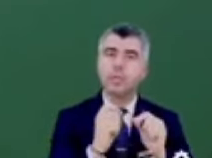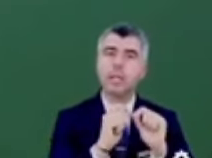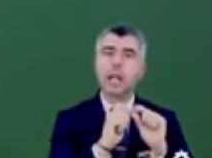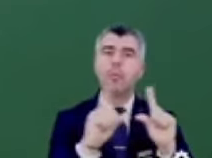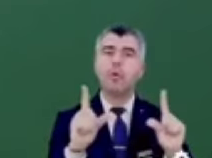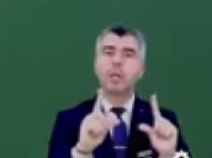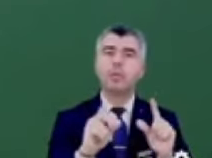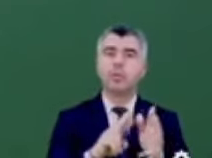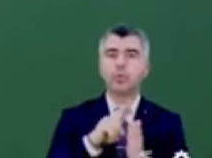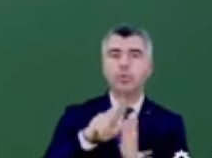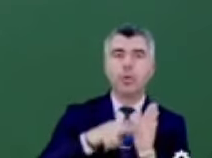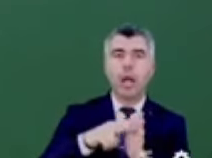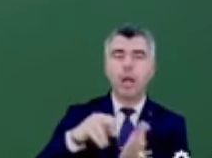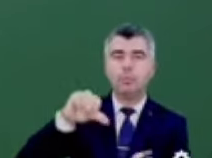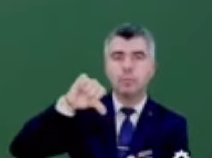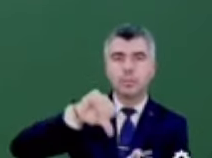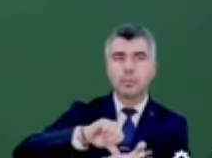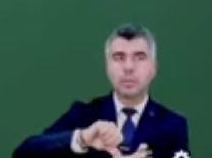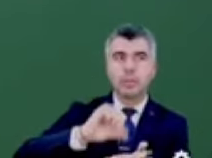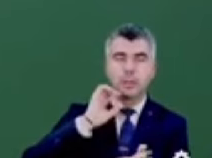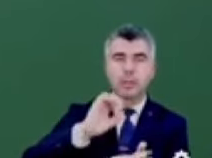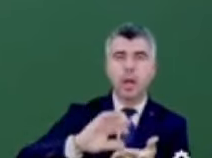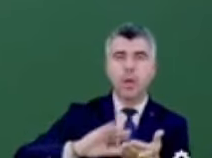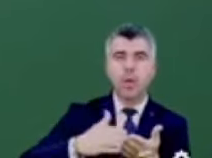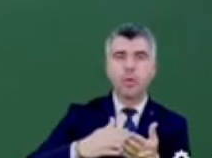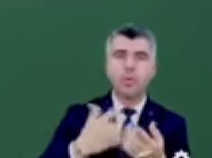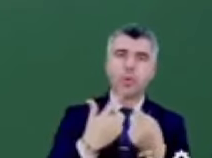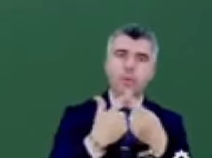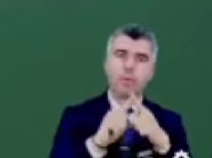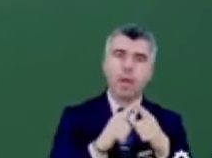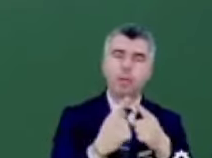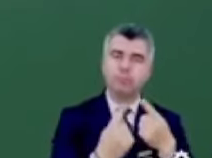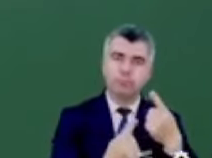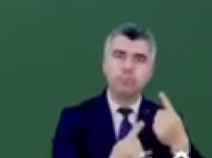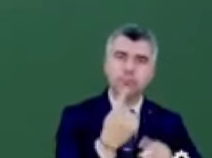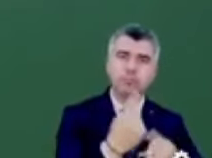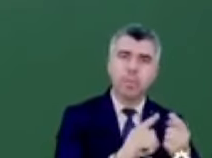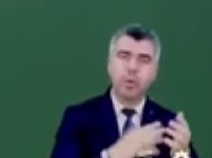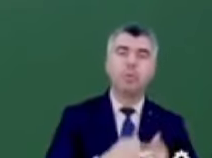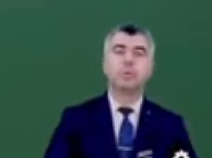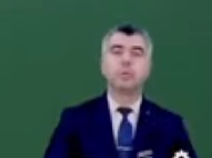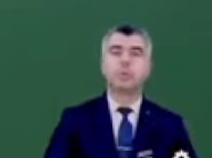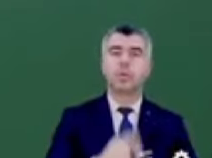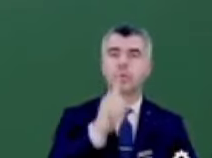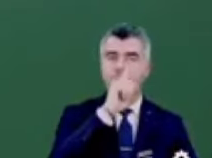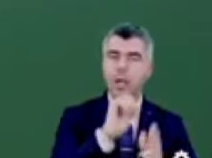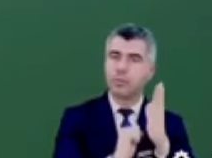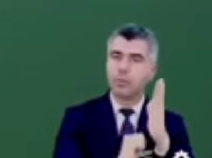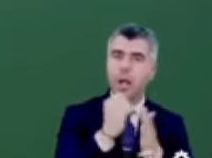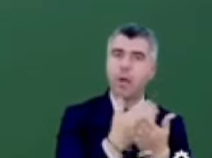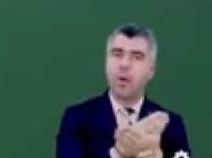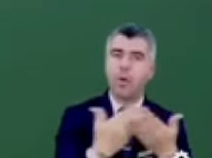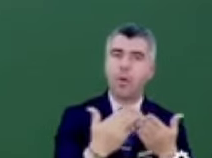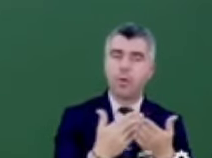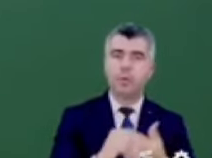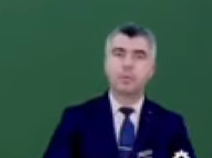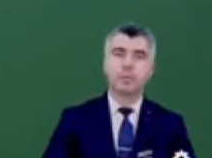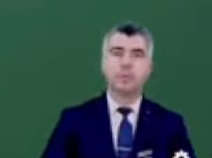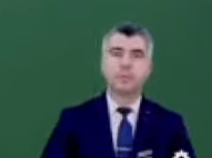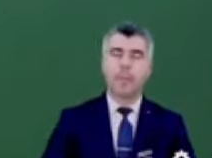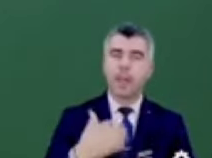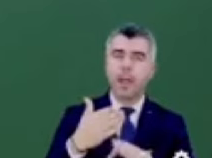يخلينا باش نعملوا الاحاطه بجميع المعطيات باش يكون تنزيل ناجح ان شاء الله